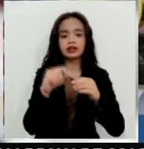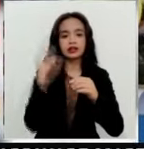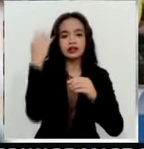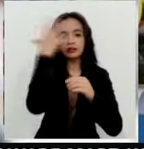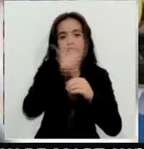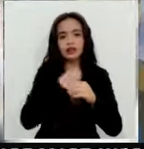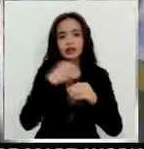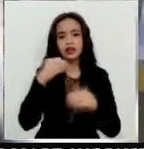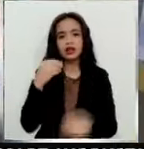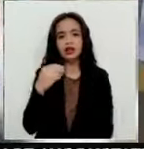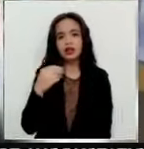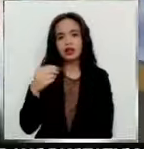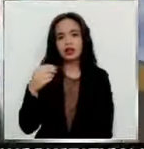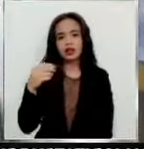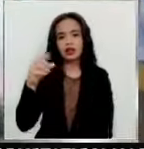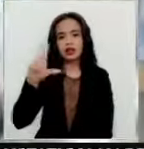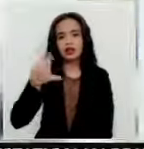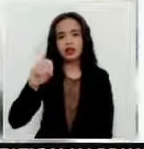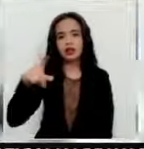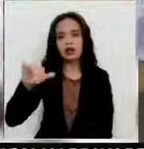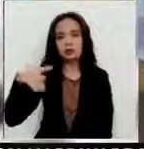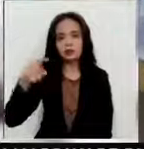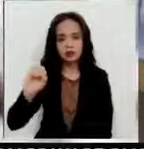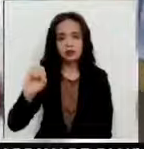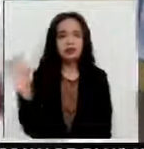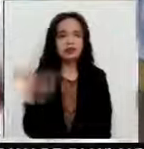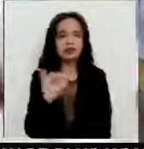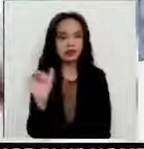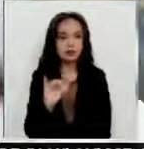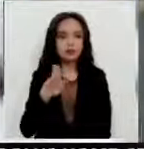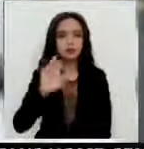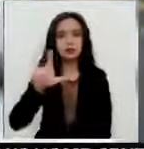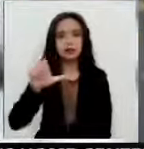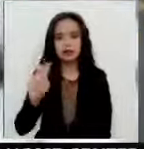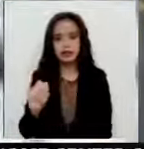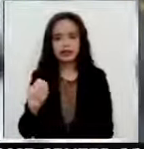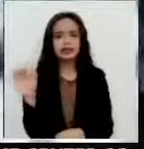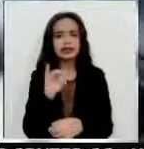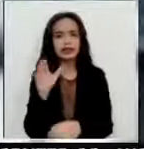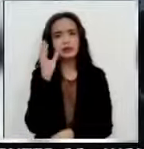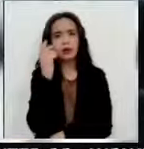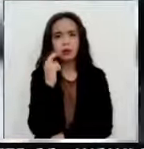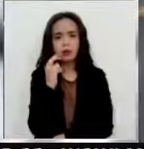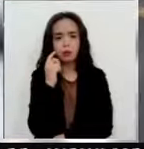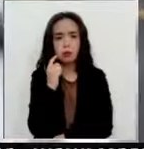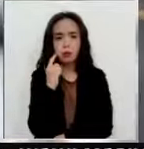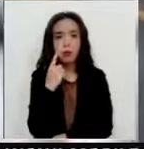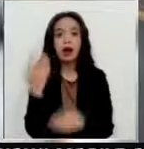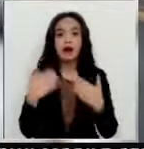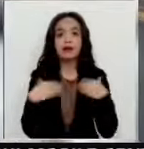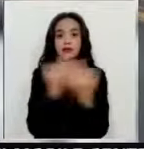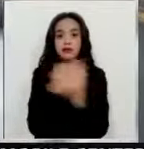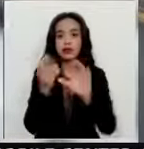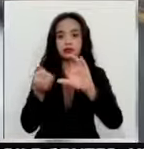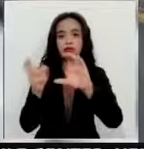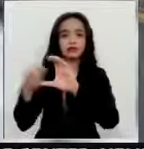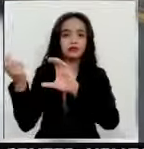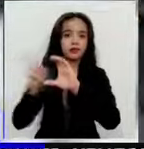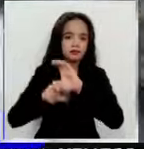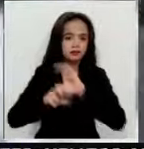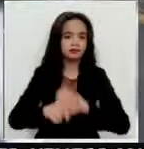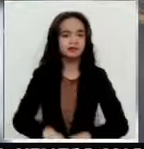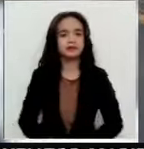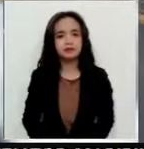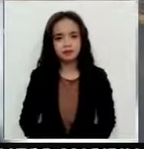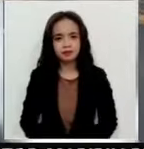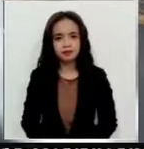at gingerbread, maging ang kanilang Belen Candyland-inspired din. Meron pang free ride sa loob ng plaza.